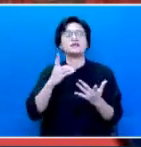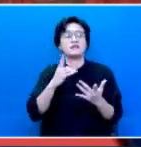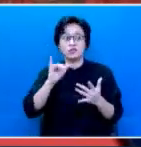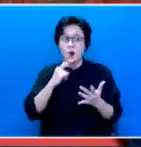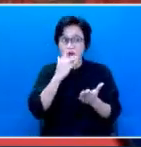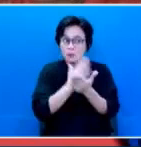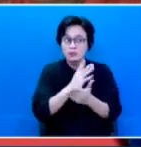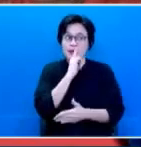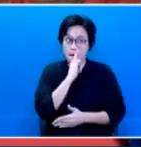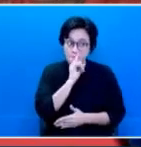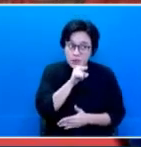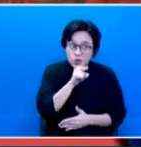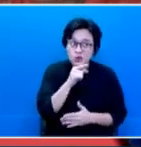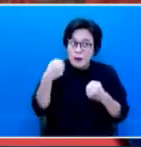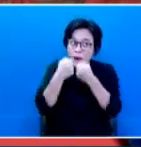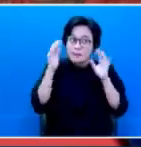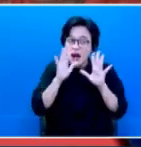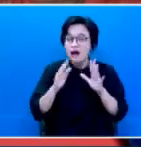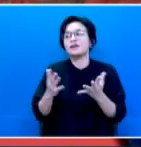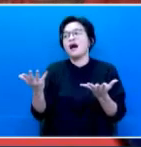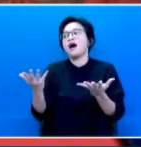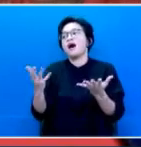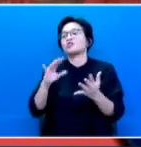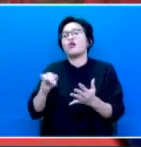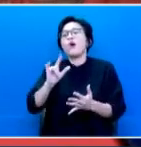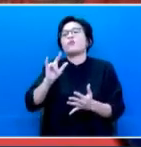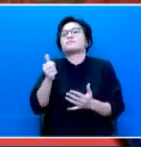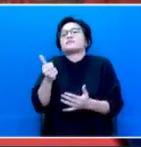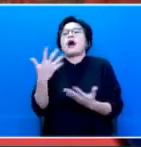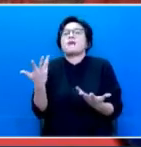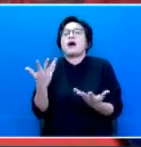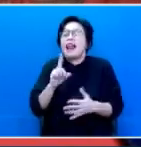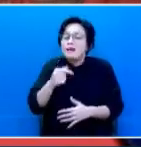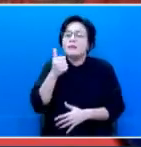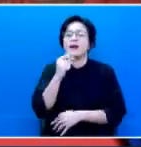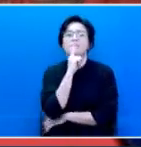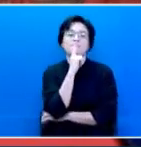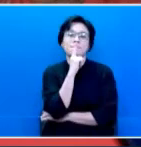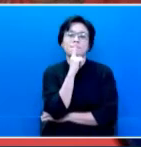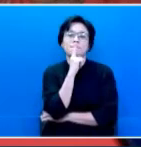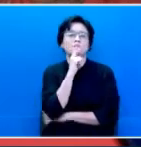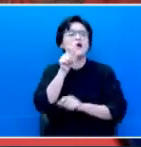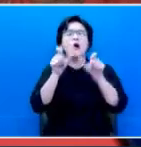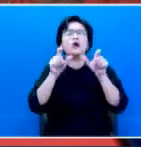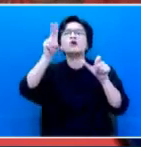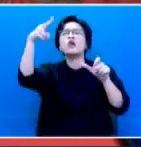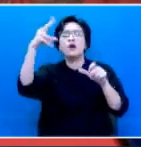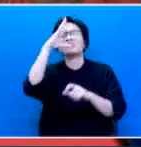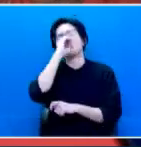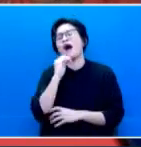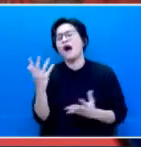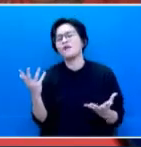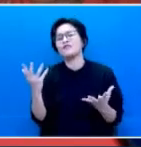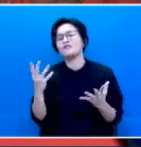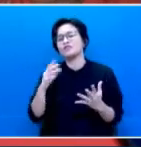iya ya apalagi yang mau dilakukan Jokowi kan bungkam danor sudah tahu kok bahwa Jokowi itu berpihak